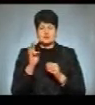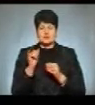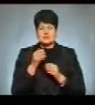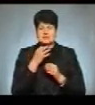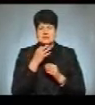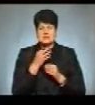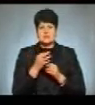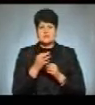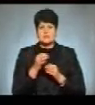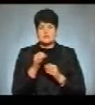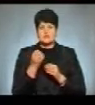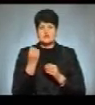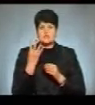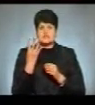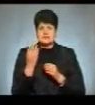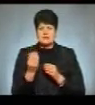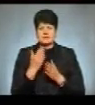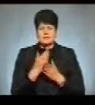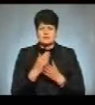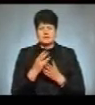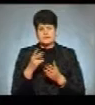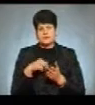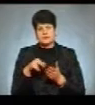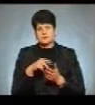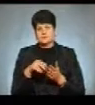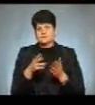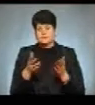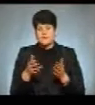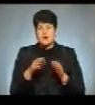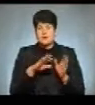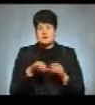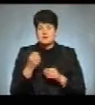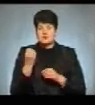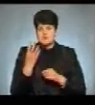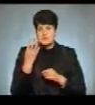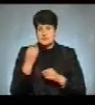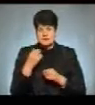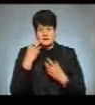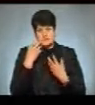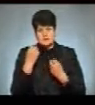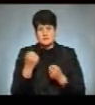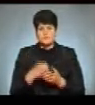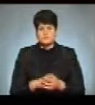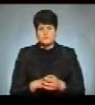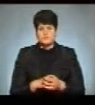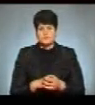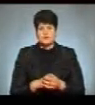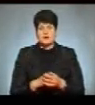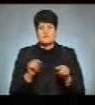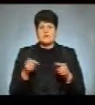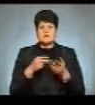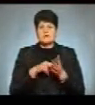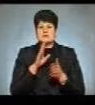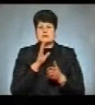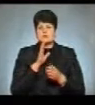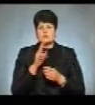що 14 днів маю ходити з цим. Після 14 днів маю знімати. Реабілітація дівчини